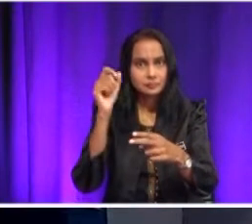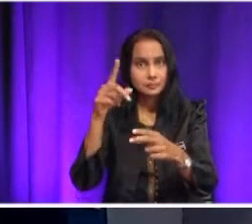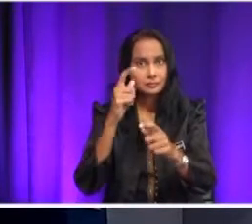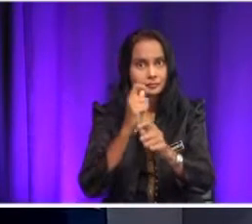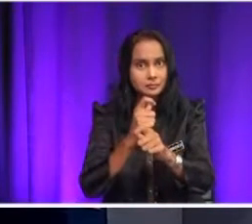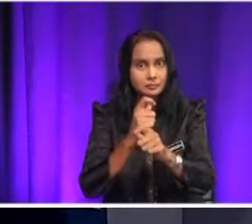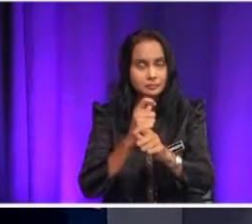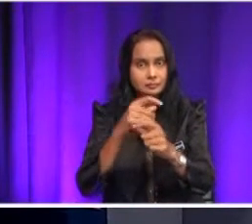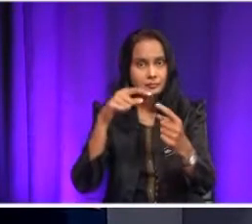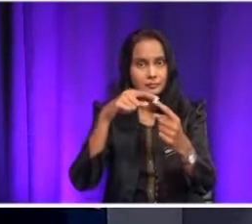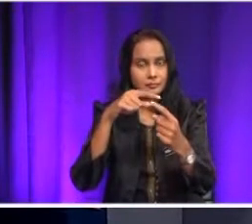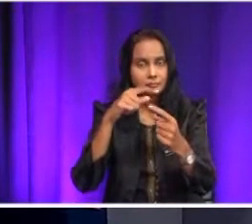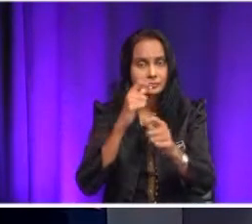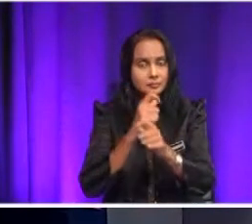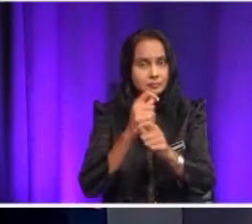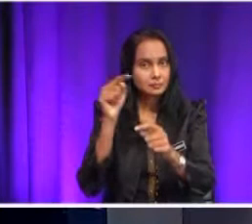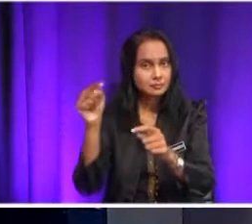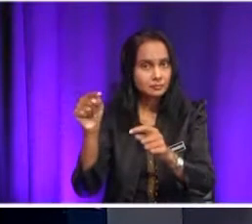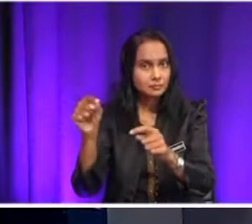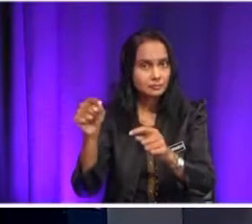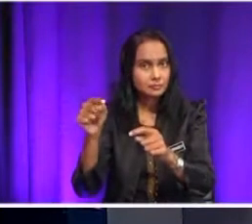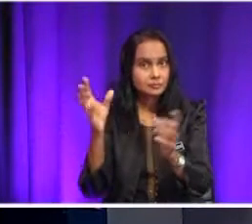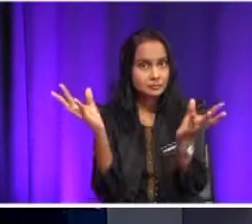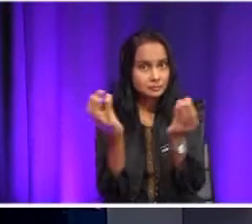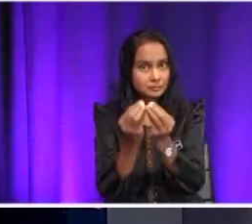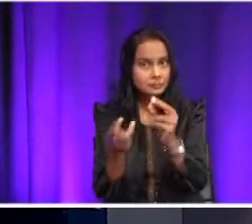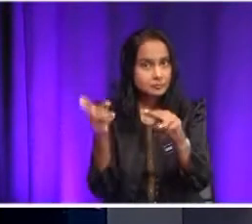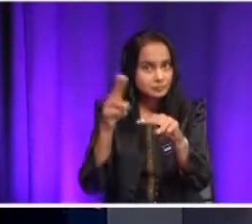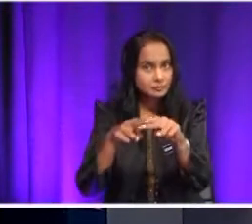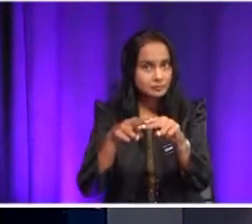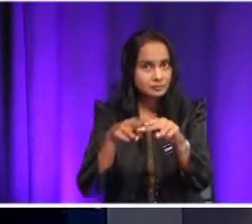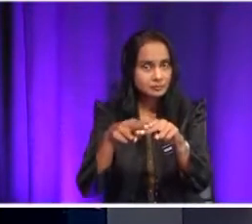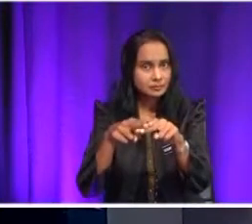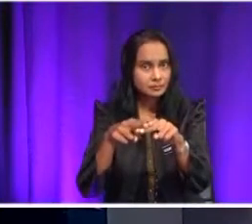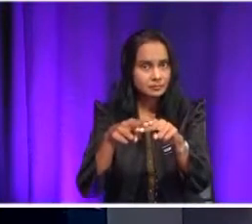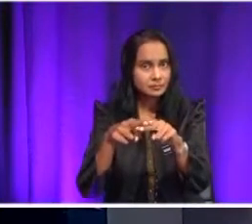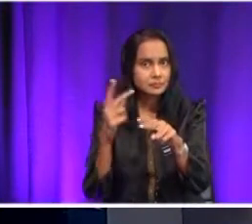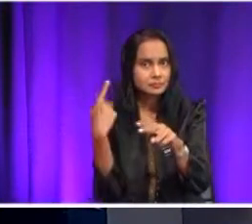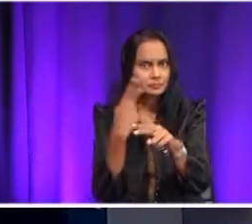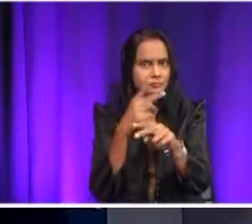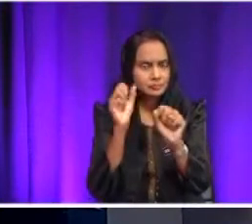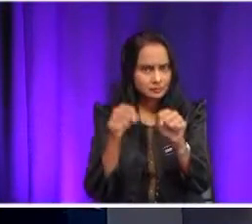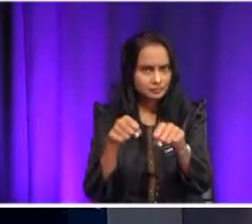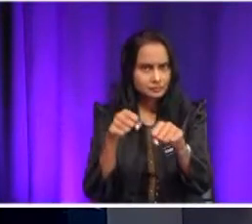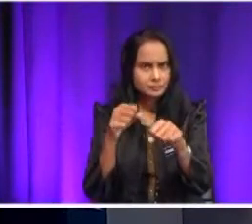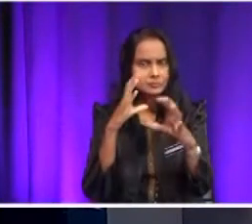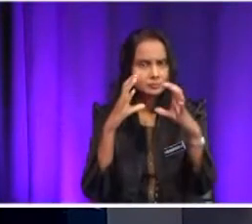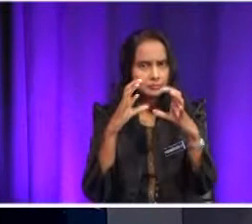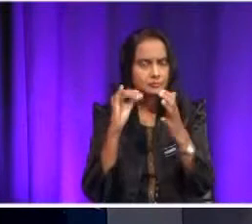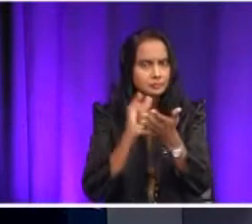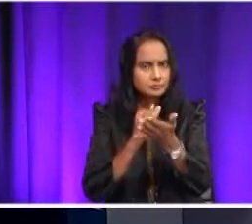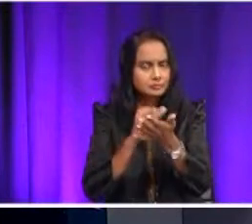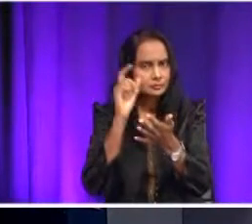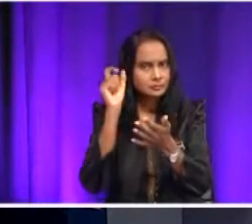apabila input tetap tuh kuantity dia telah bertambah kita boleh katakan dia sebagai input